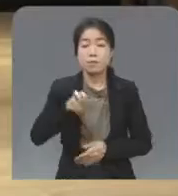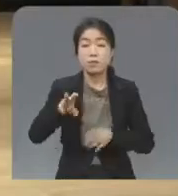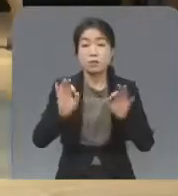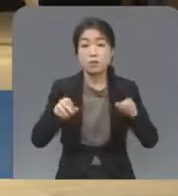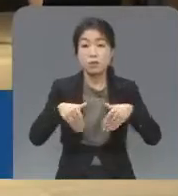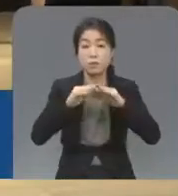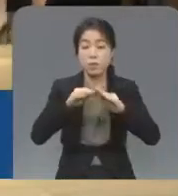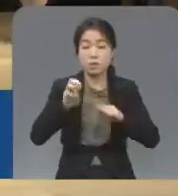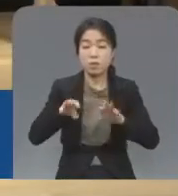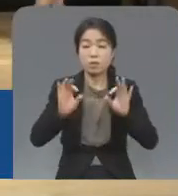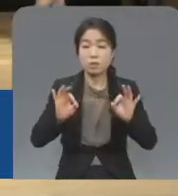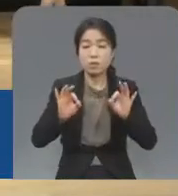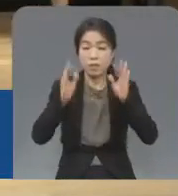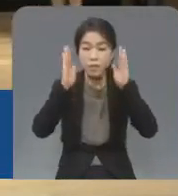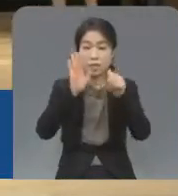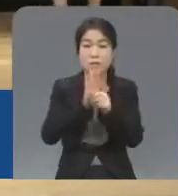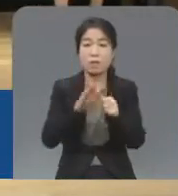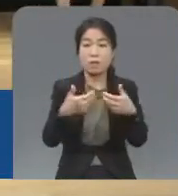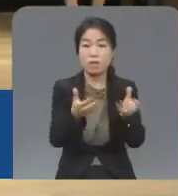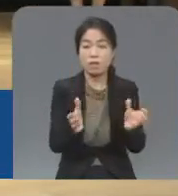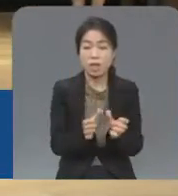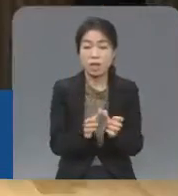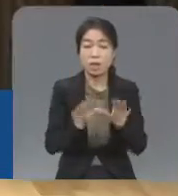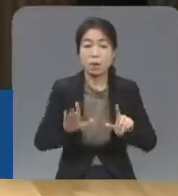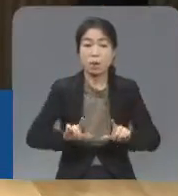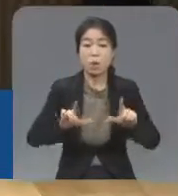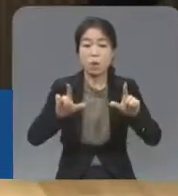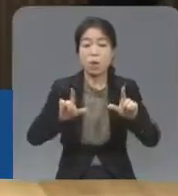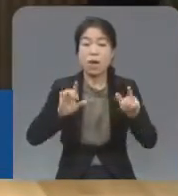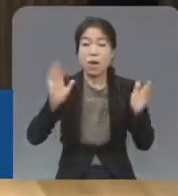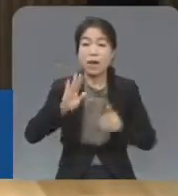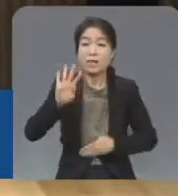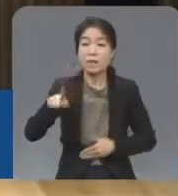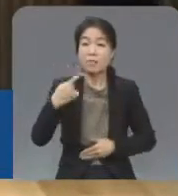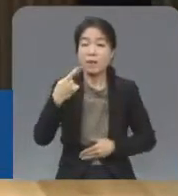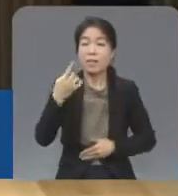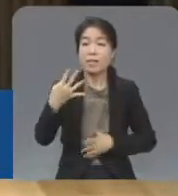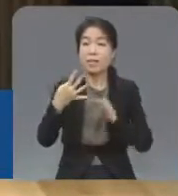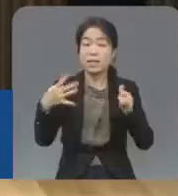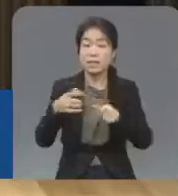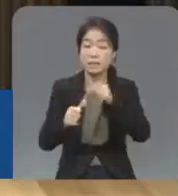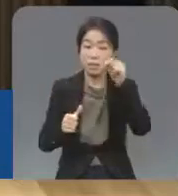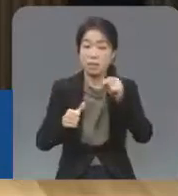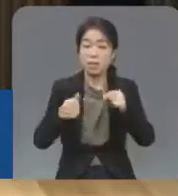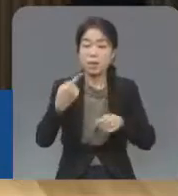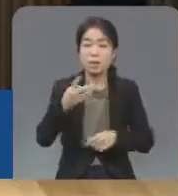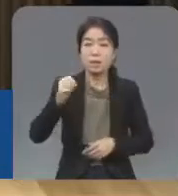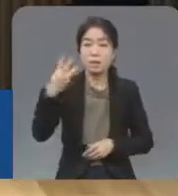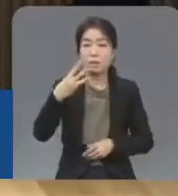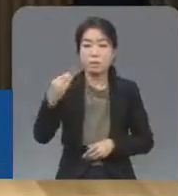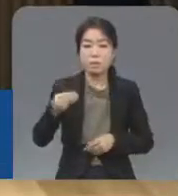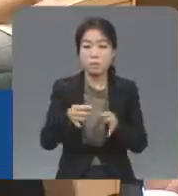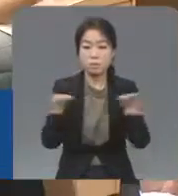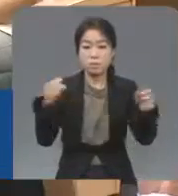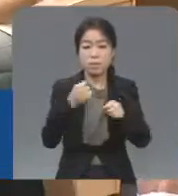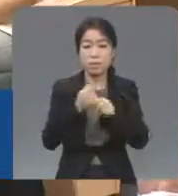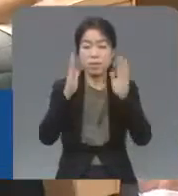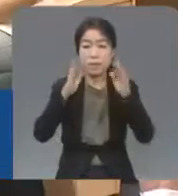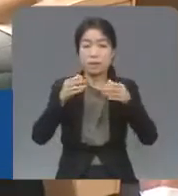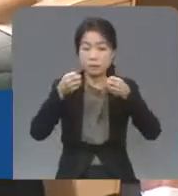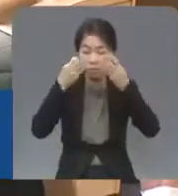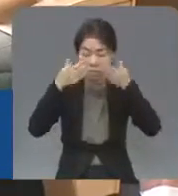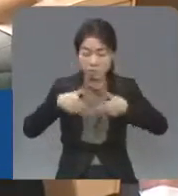광주은행이 설립한 광주은행 장학회가 올해 장학생으로 104명을 선발해 모두 1억 3천만 원을 지급하는 등 장학회 창립